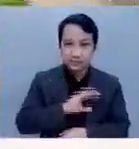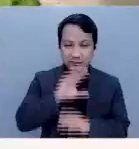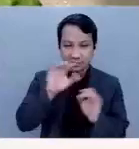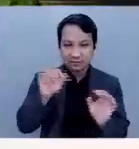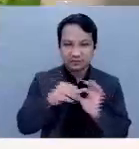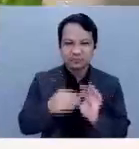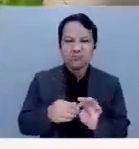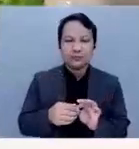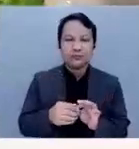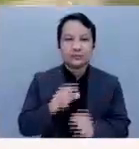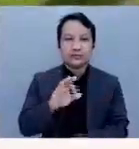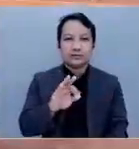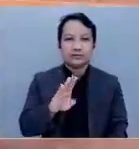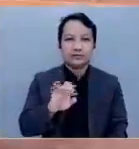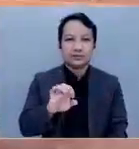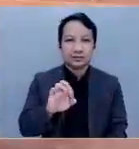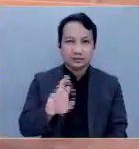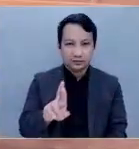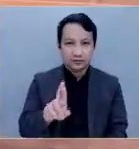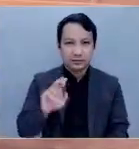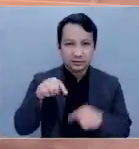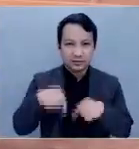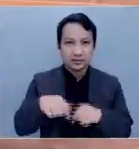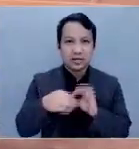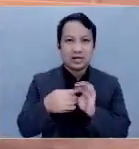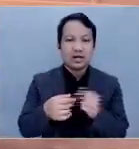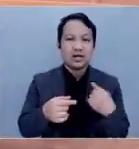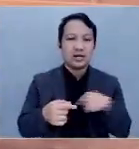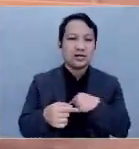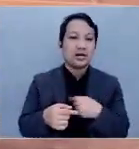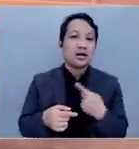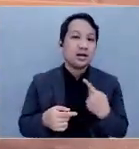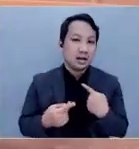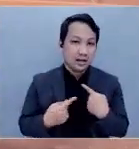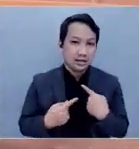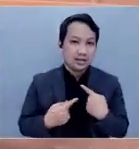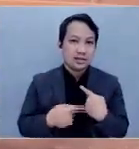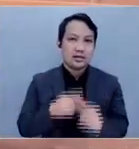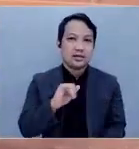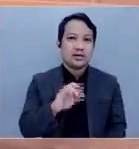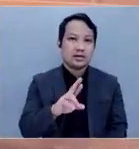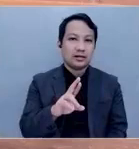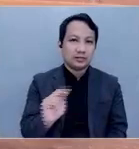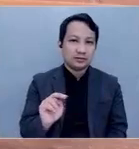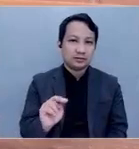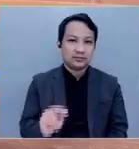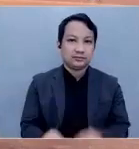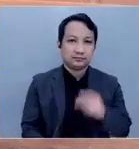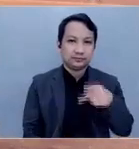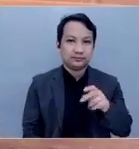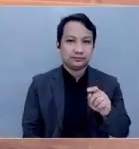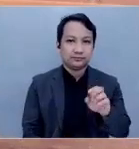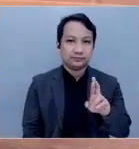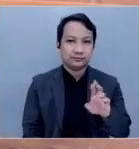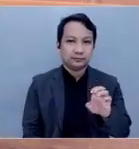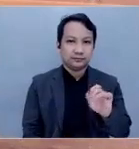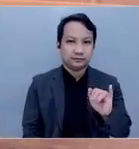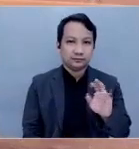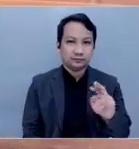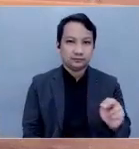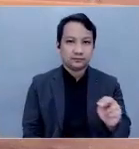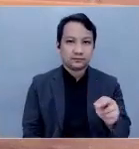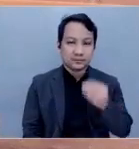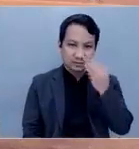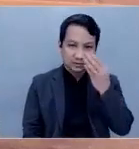fiber na meron tayo dito. At saka meron din, actually, meron din dito ang iron and protein na makukuha natin dyan. So, kahit half-cook lang yan, okay